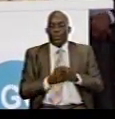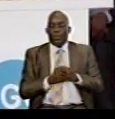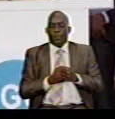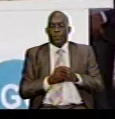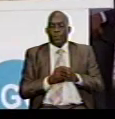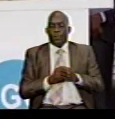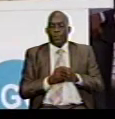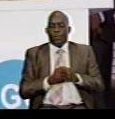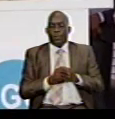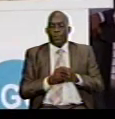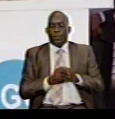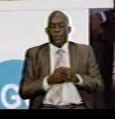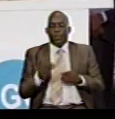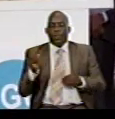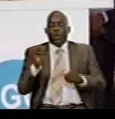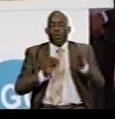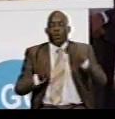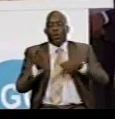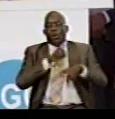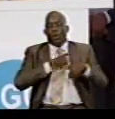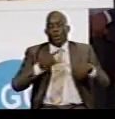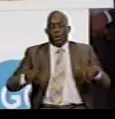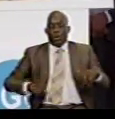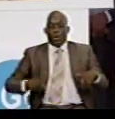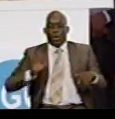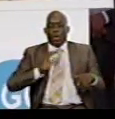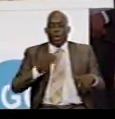grandes choses. Oh Lord, oh, our God.